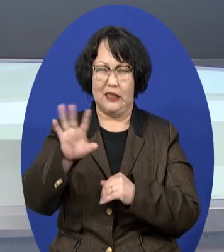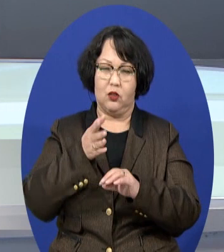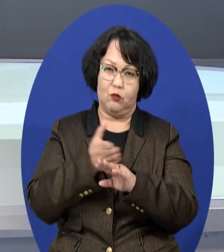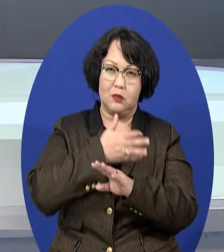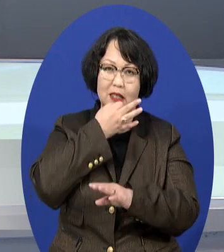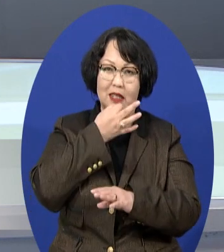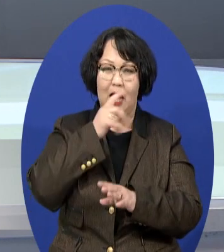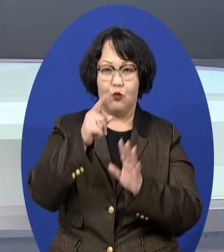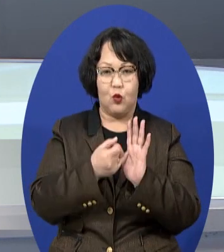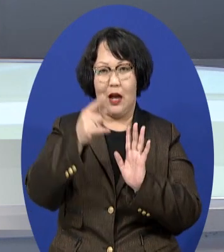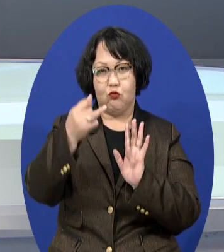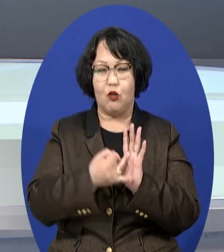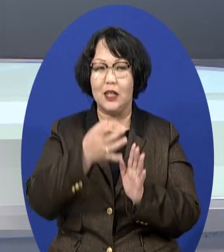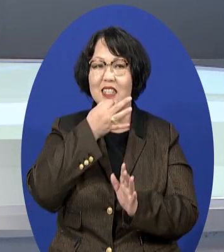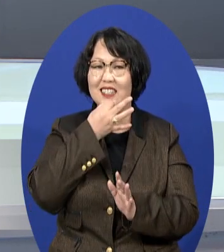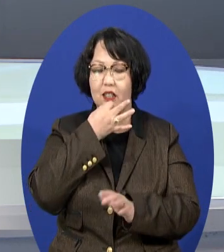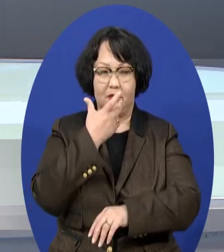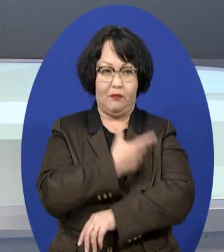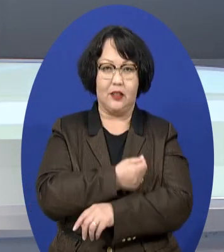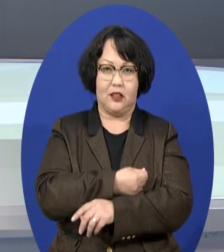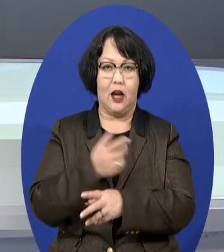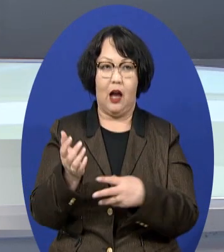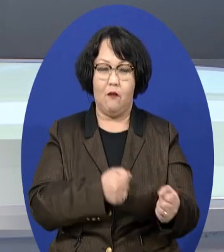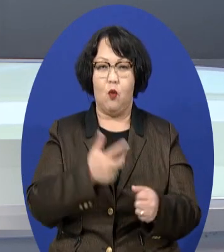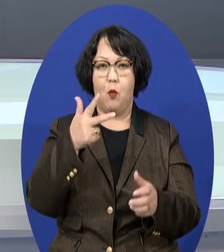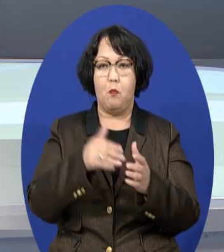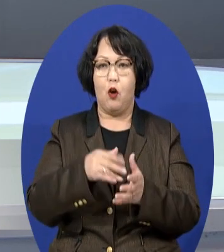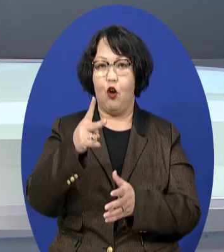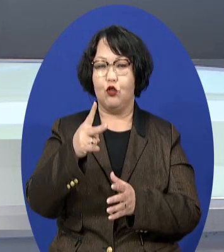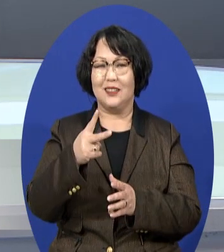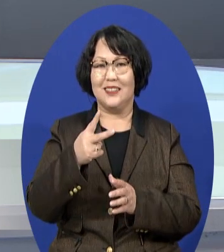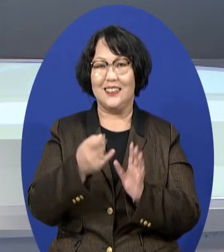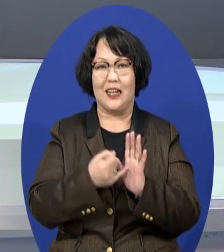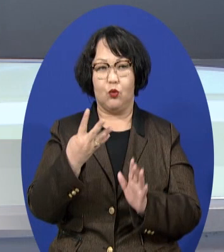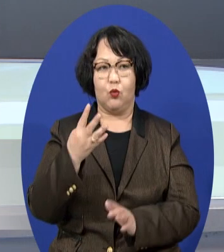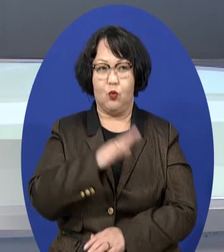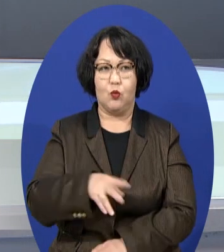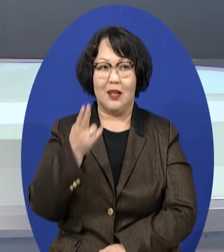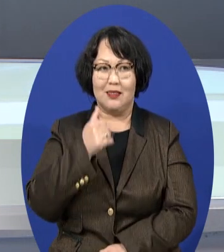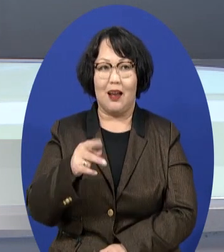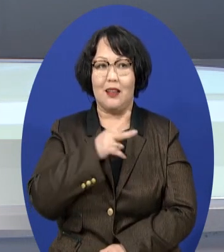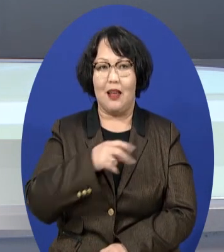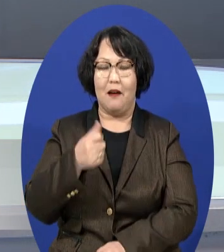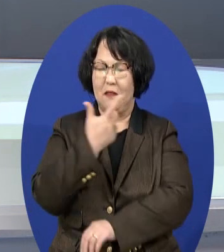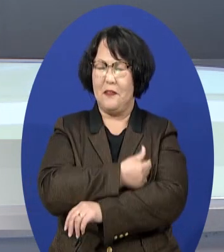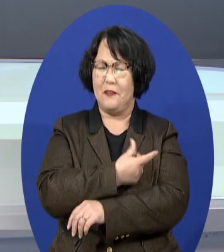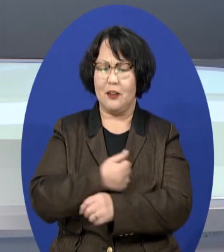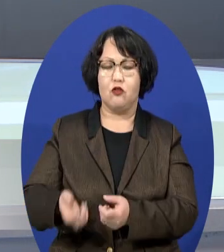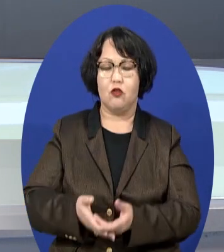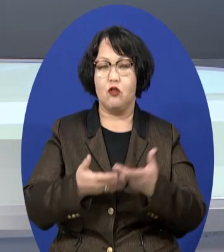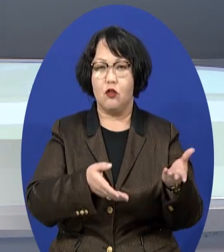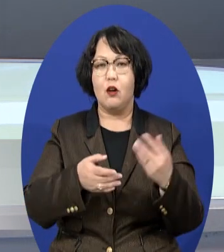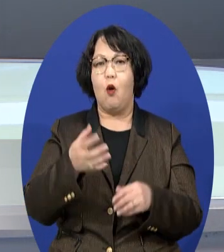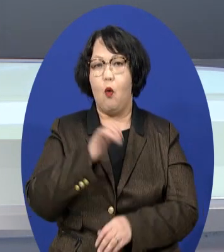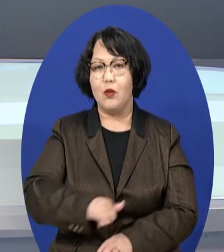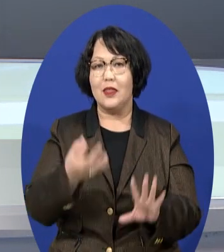ээлжинд 16-17 насныхын вакцинд хамрагдаад байна. Өнөөдрийн байдлаар 3264 хүүхдийг дархлаажуулсан. Улсын хэмжээнд 16-17 насны 80 орчим